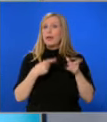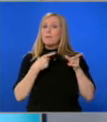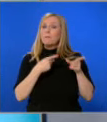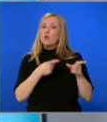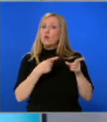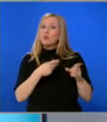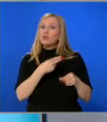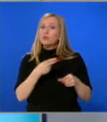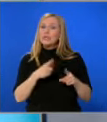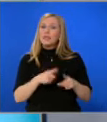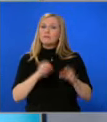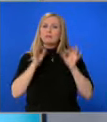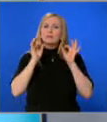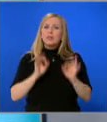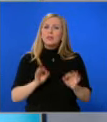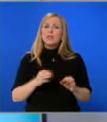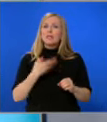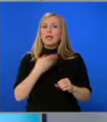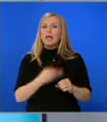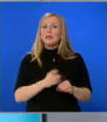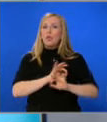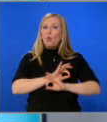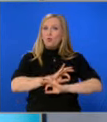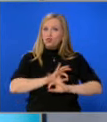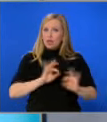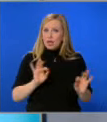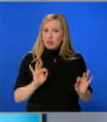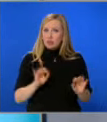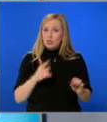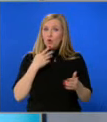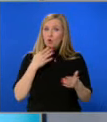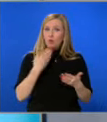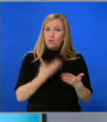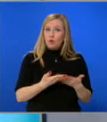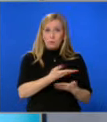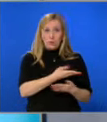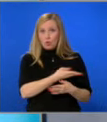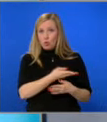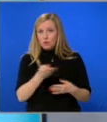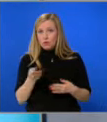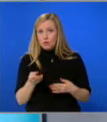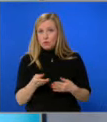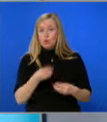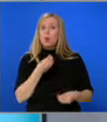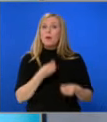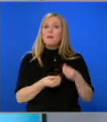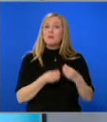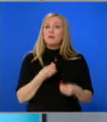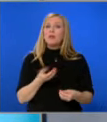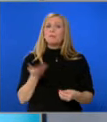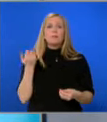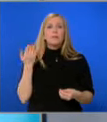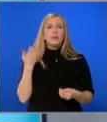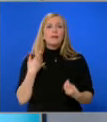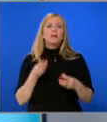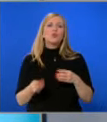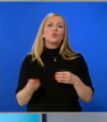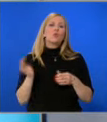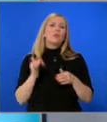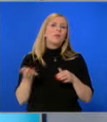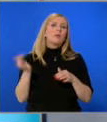прокуратурата трябва да се гарантират нейната отчетност и отговорност пред обществото. Проблеми, които бяха системно трупани